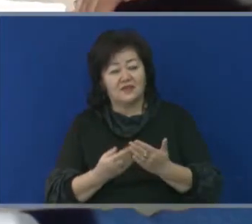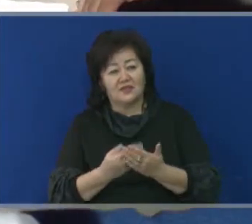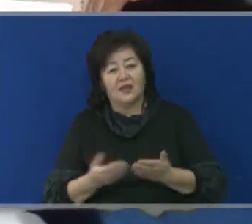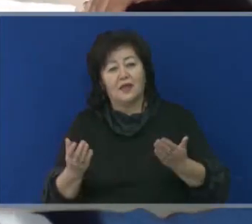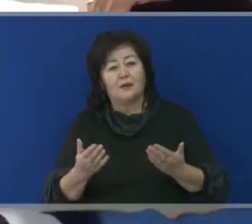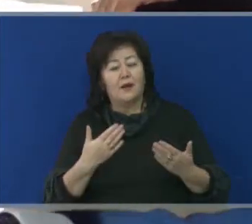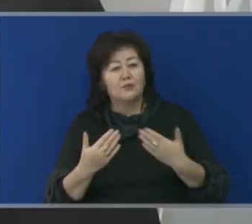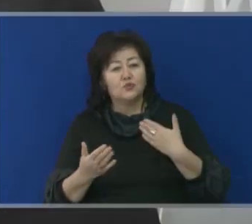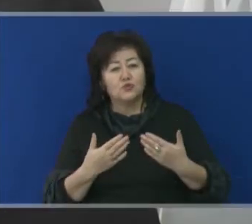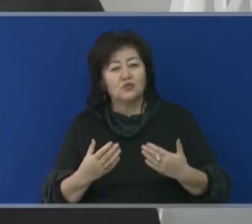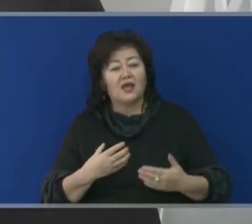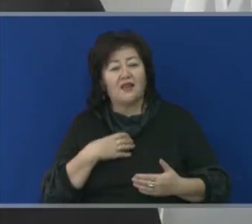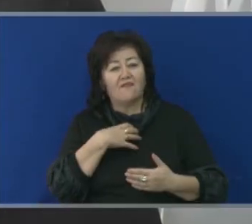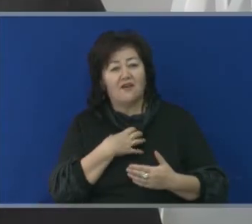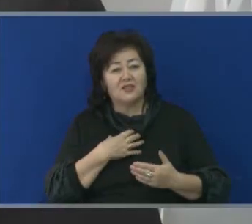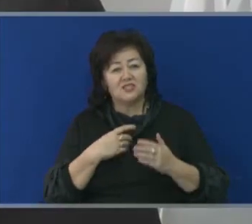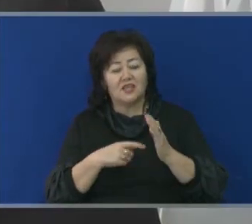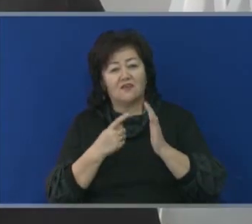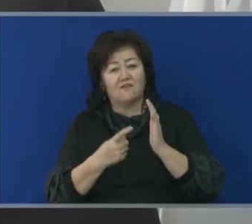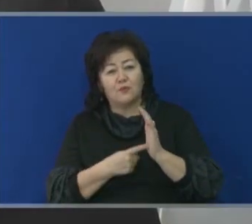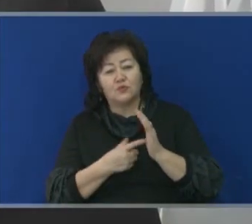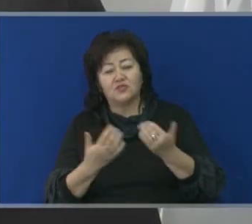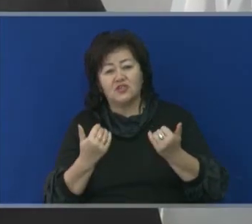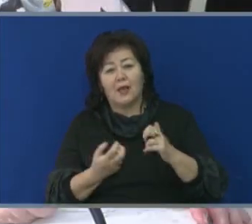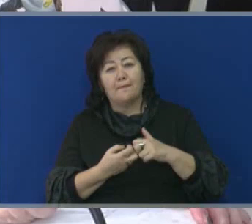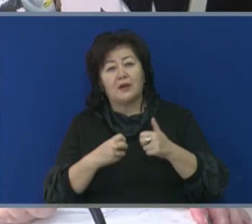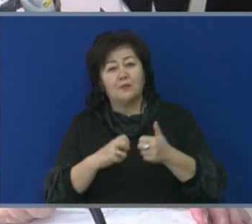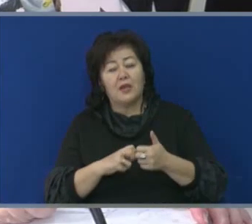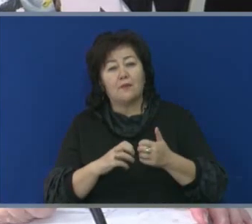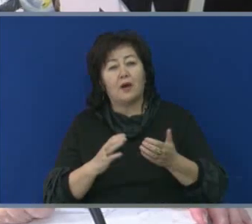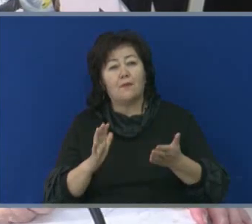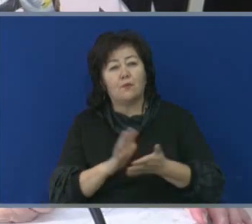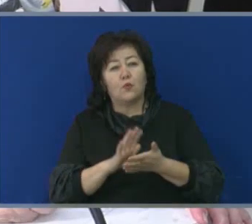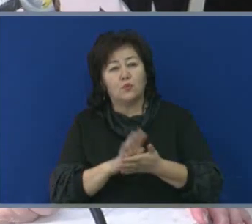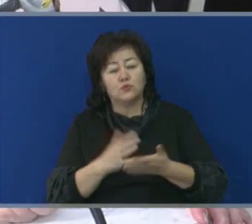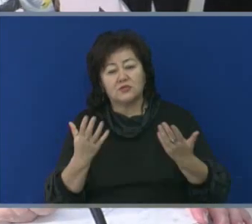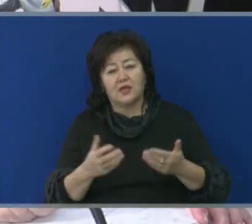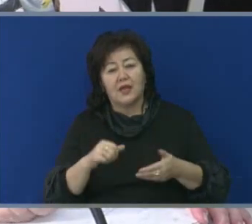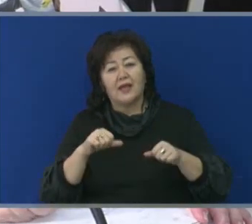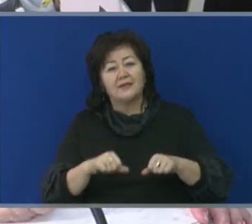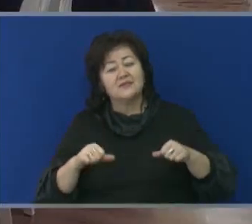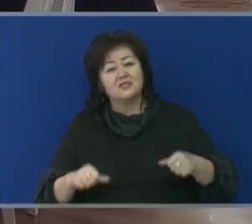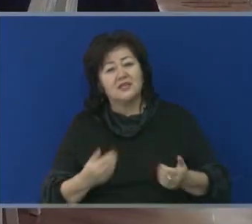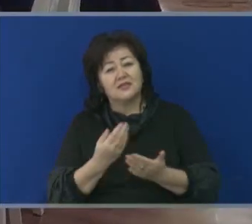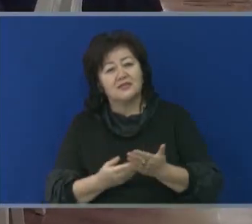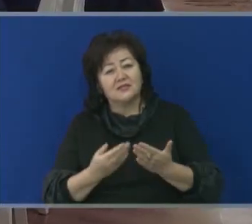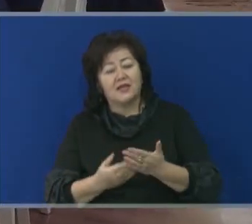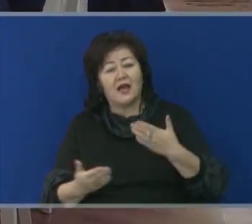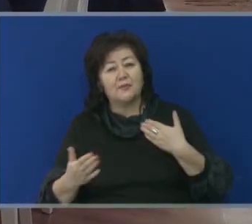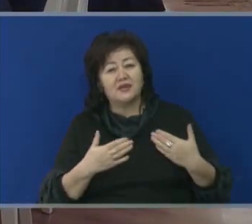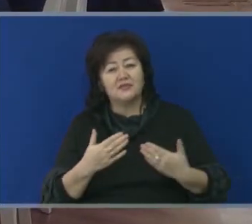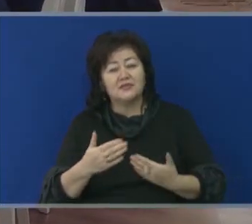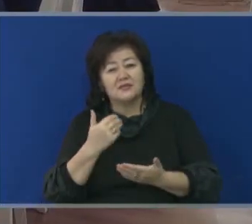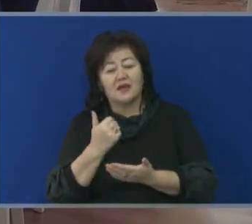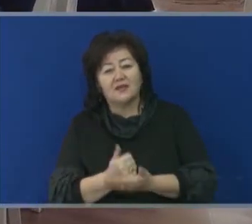актуальных вопросов, в том числе проблема мусора, которая часто обсуждается многими. Члены совета, обеспокоенные загрязнением города, обратились к Акиму с